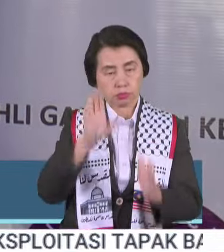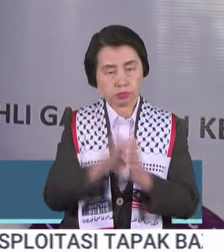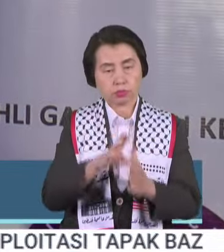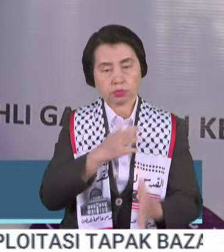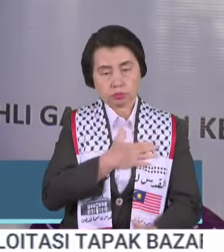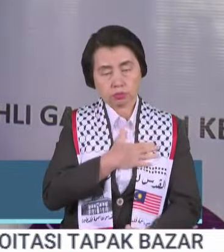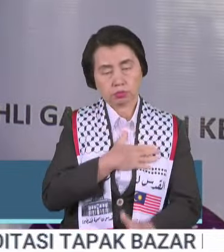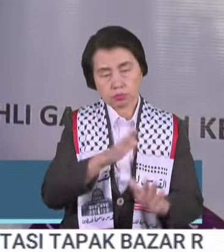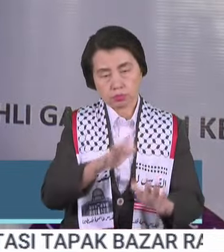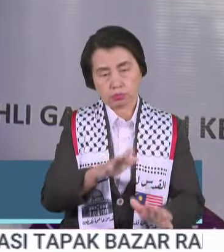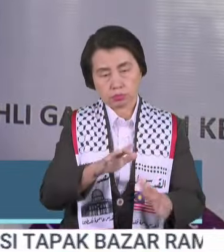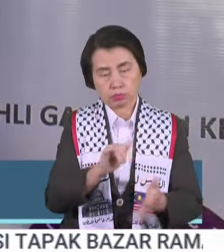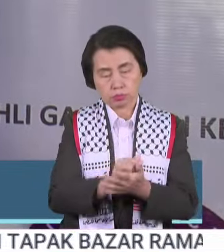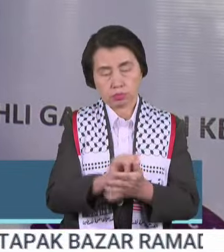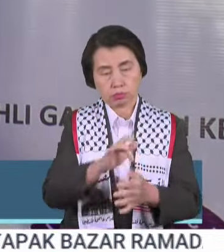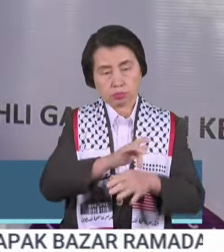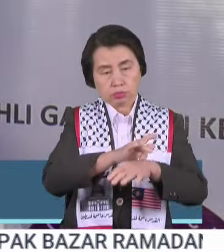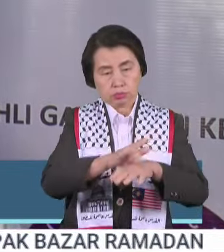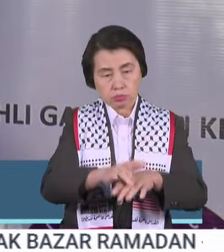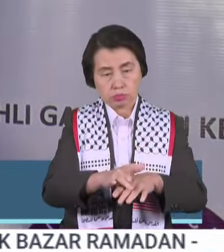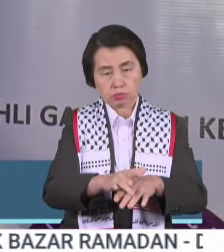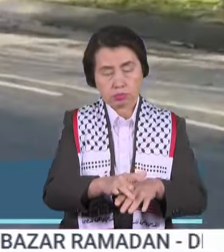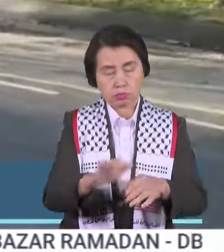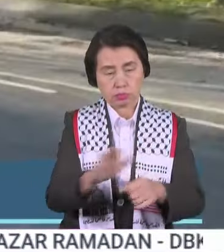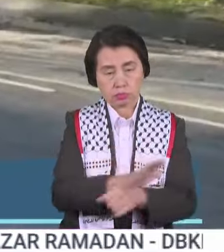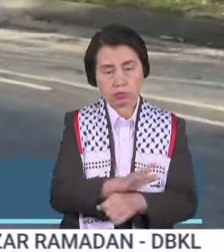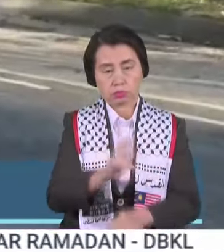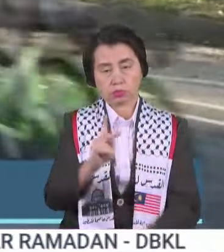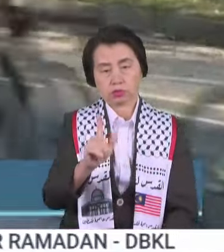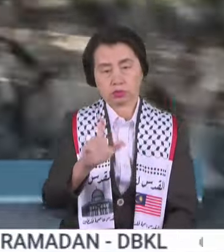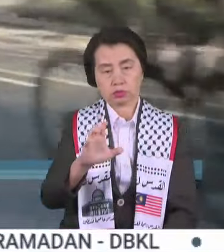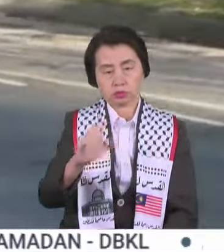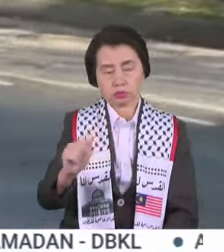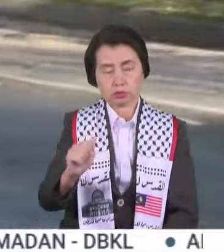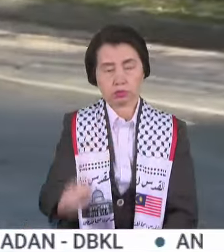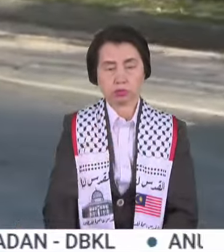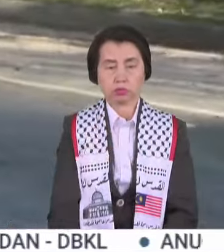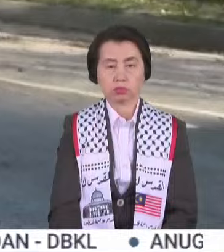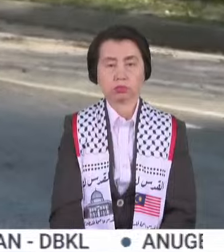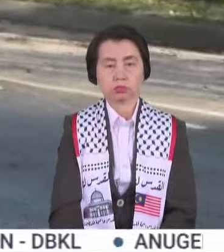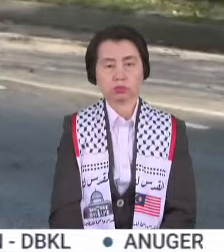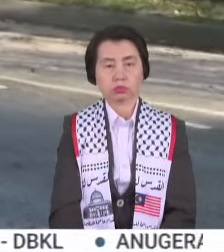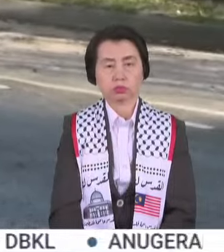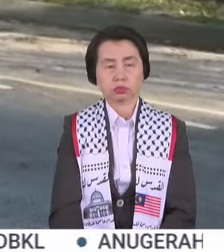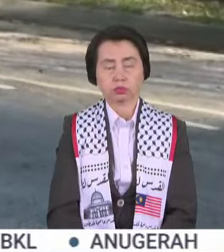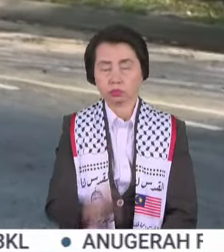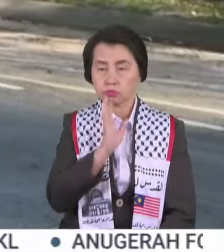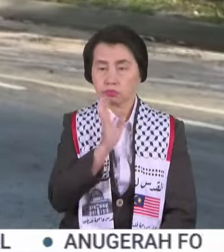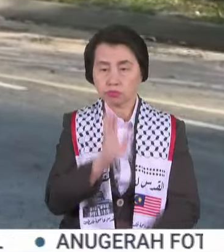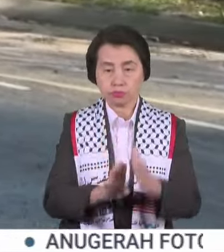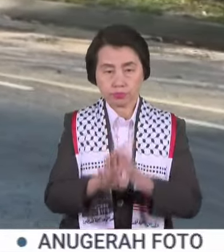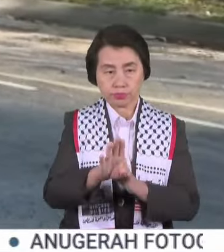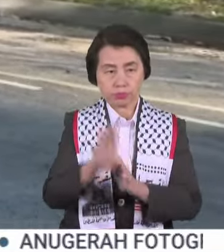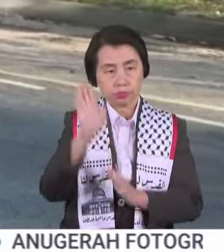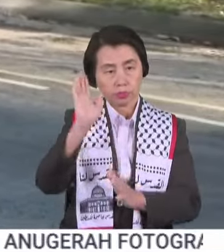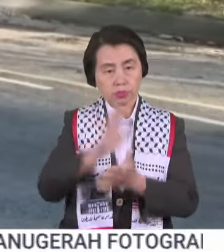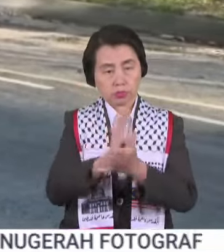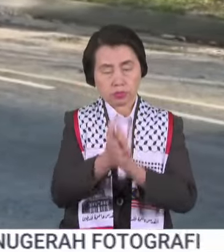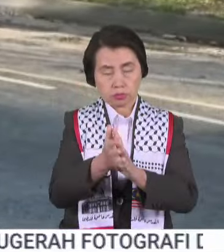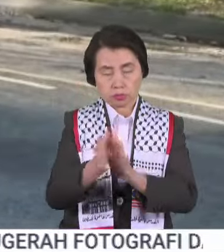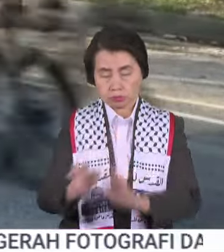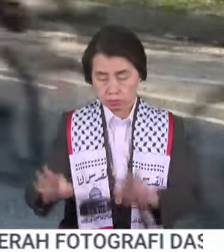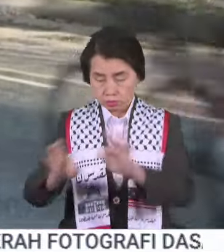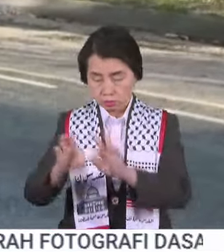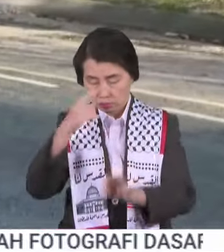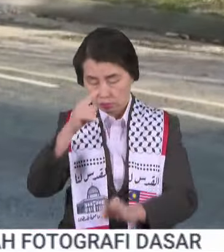expertise in try to connect brands to KLCA. Beliau menambah pembangunan bakat muda juga akan menjadi